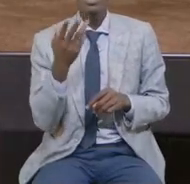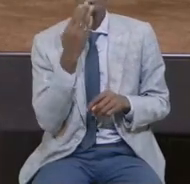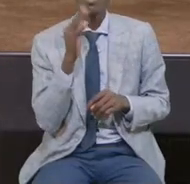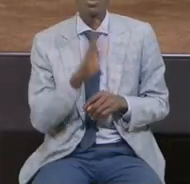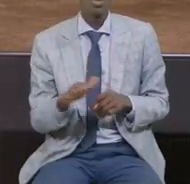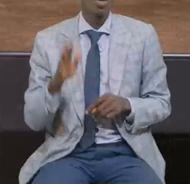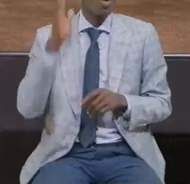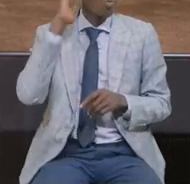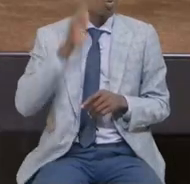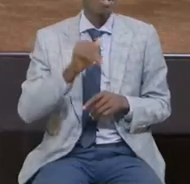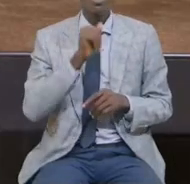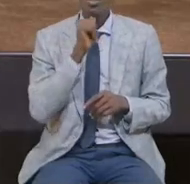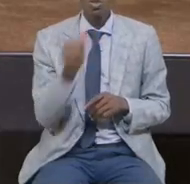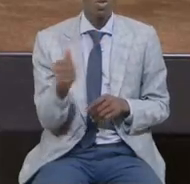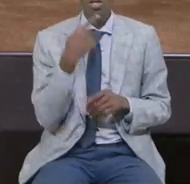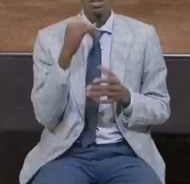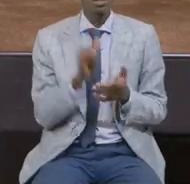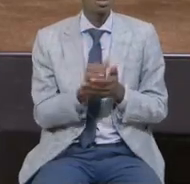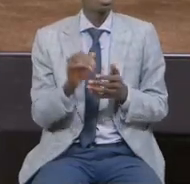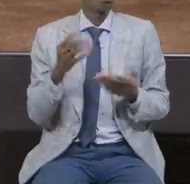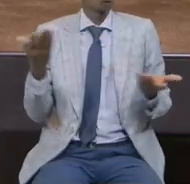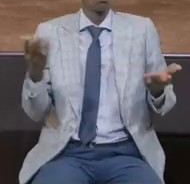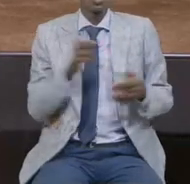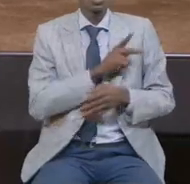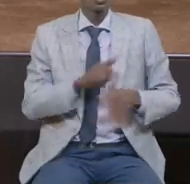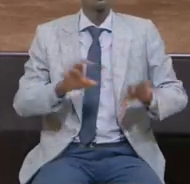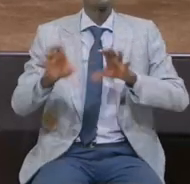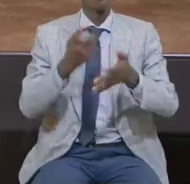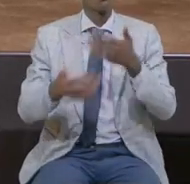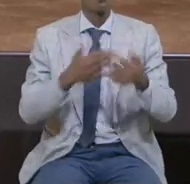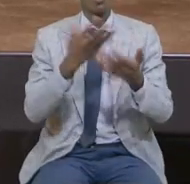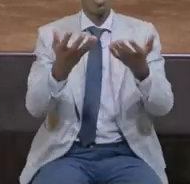pas. Ils ont dit, mais fais ce que tu veux. Tu es libre